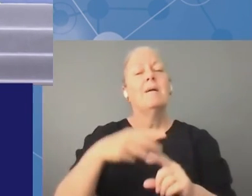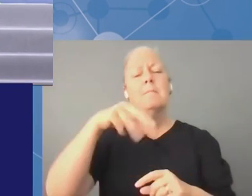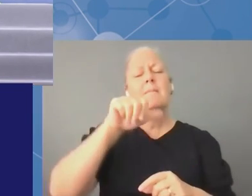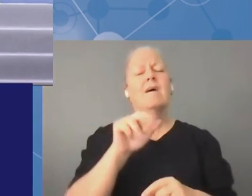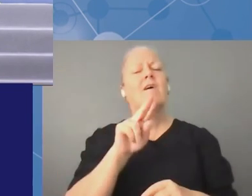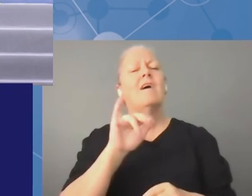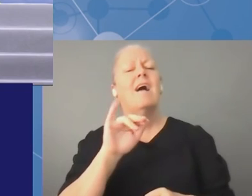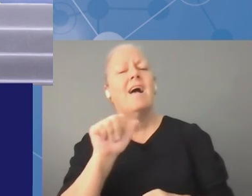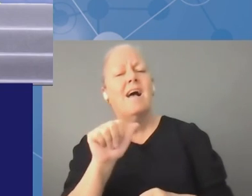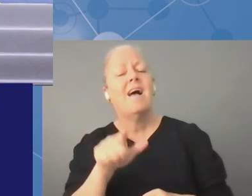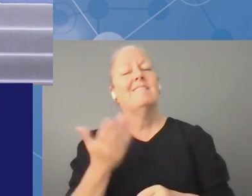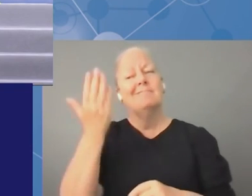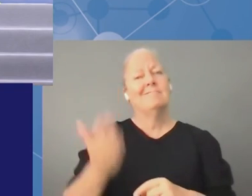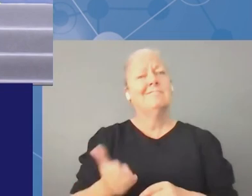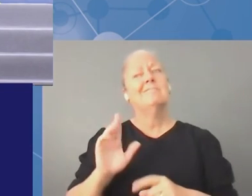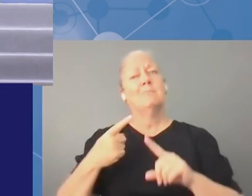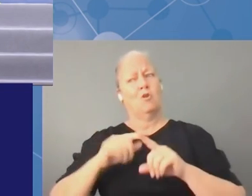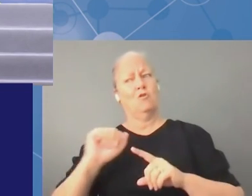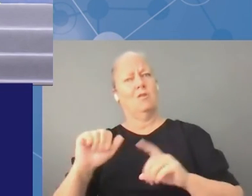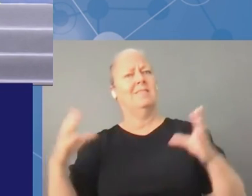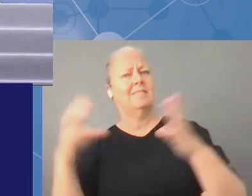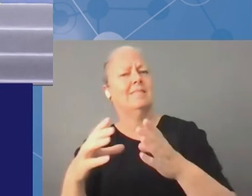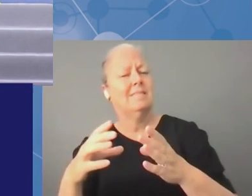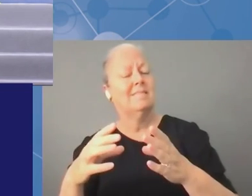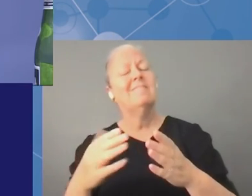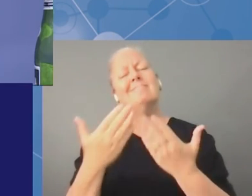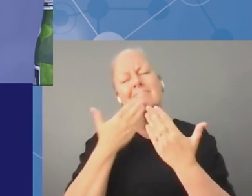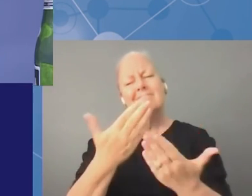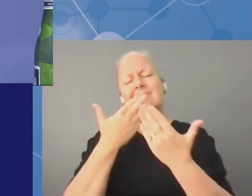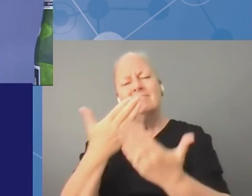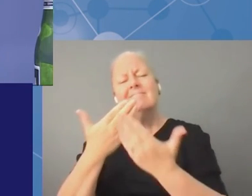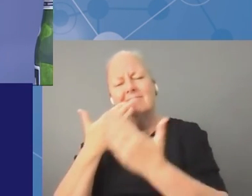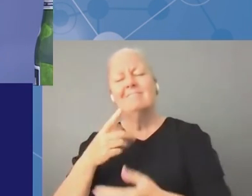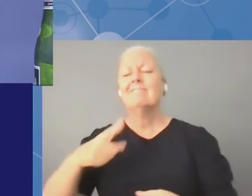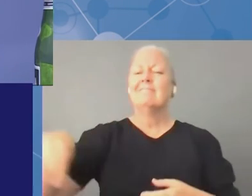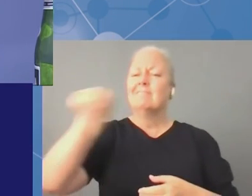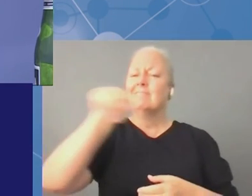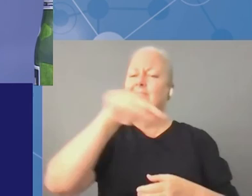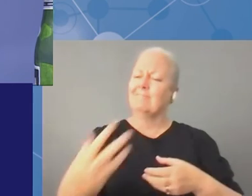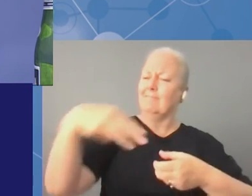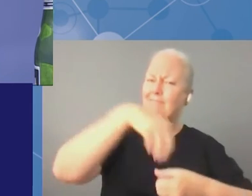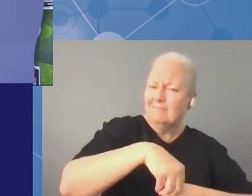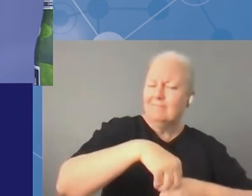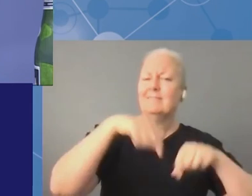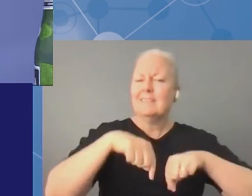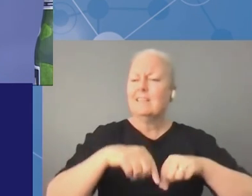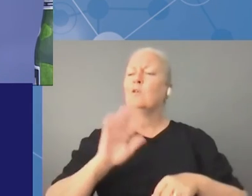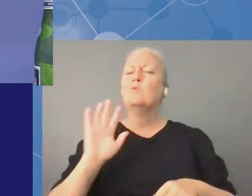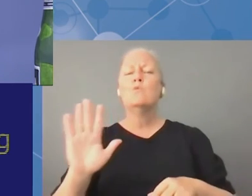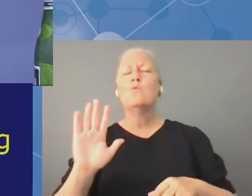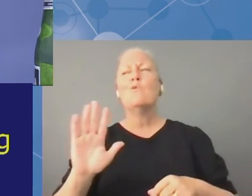команда, дружный коллектив. И вклад Марии Франчески и ее